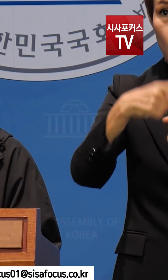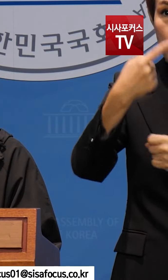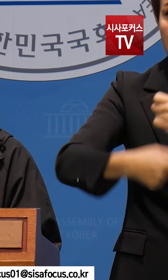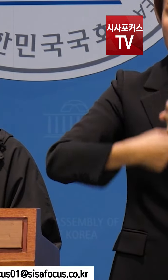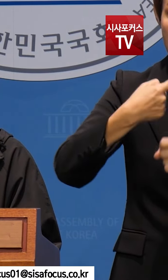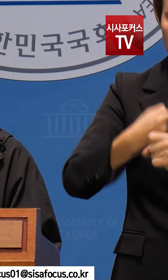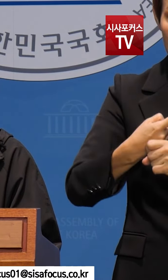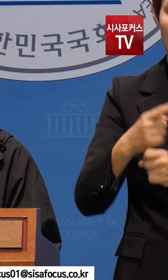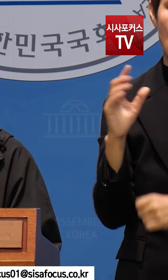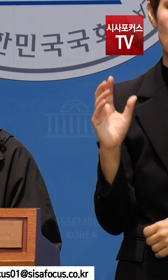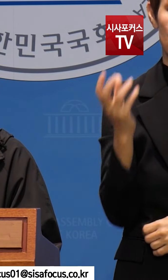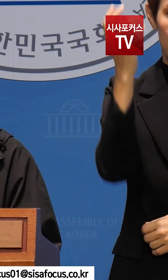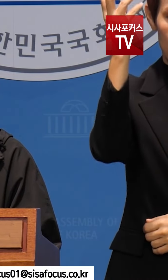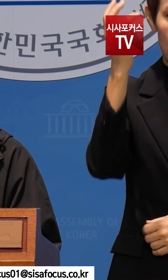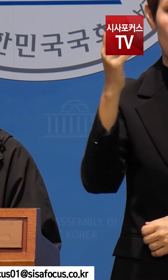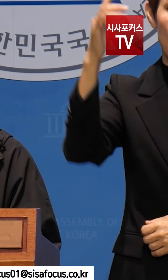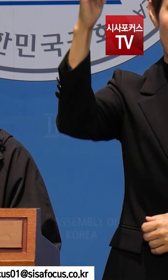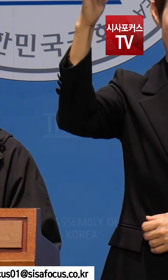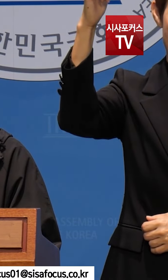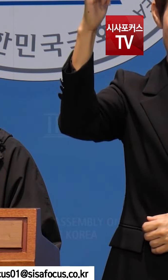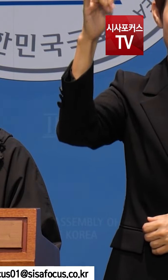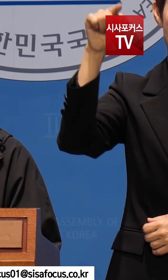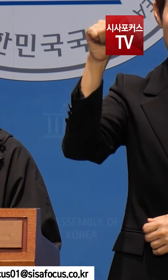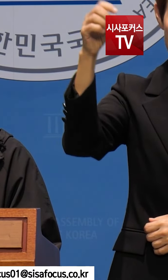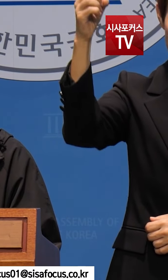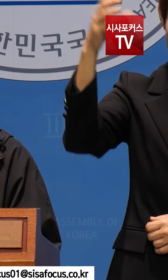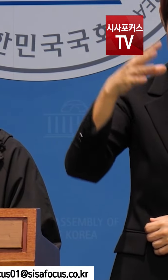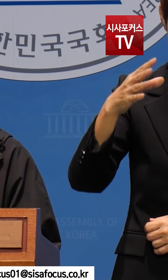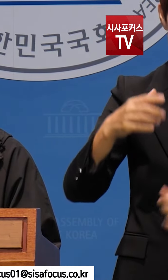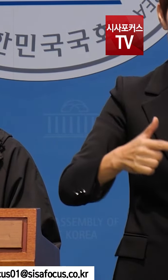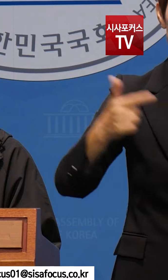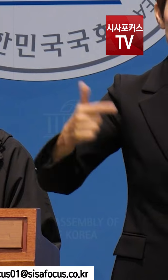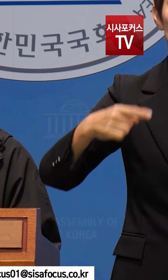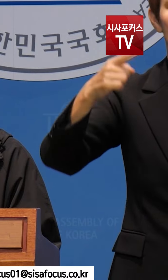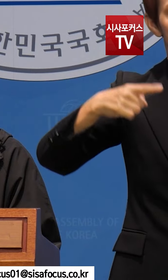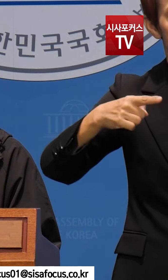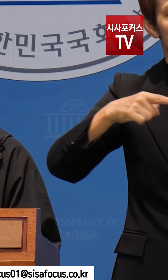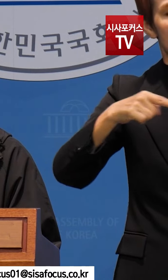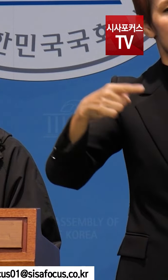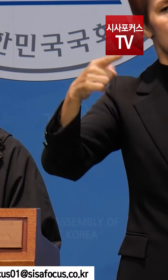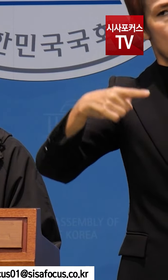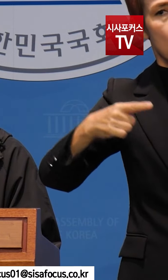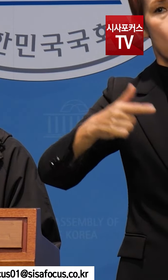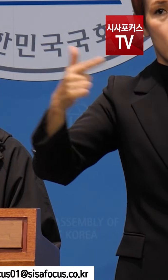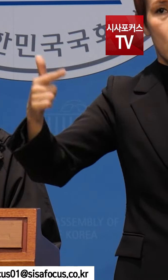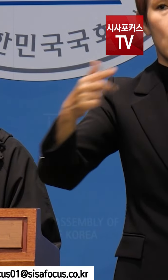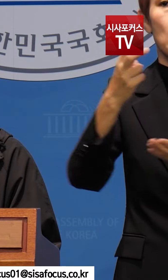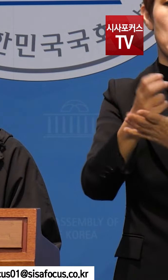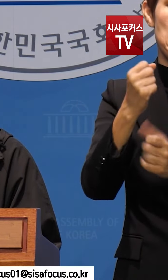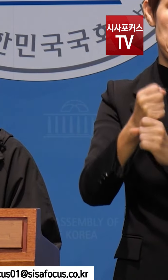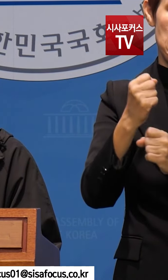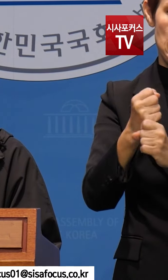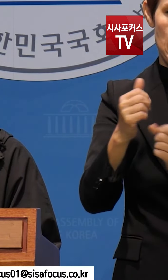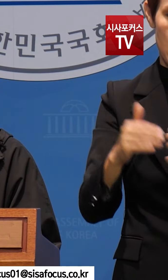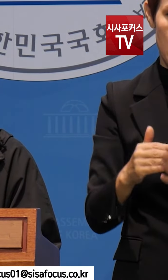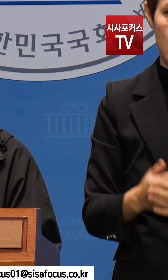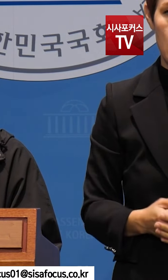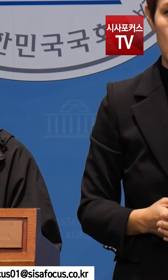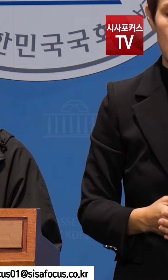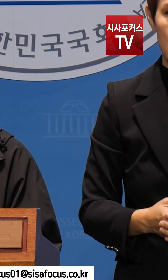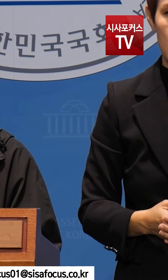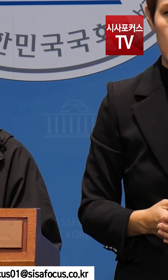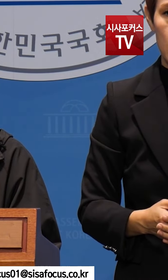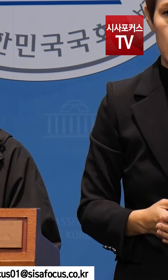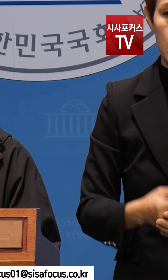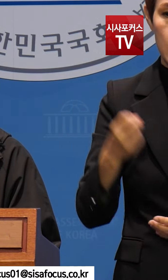풍력 태양광 시장이 두 배에서 세배 확대하는 법안을 마련하는 등 재생 에너지 확대의 사화를